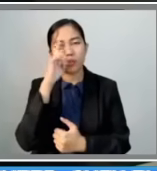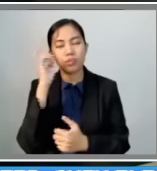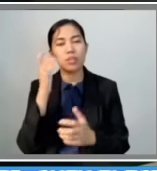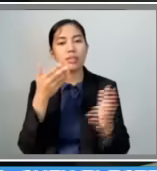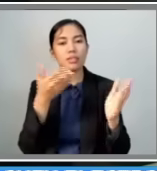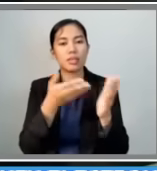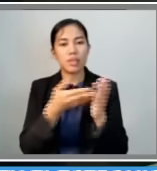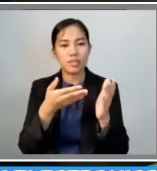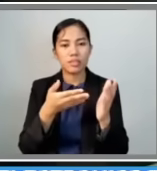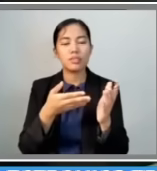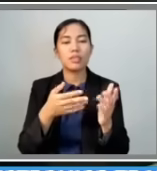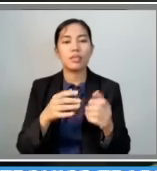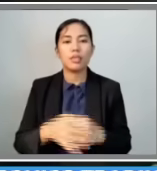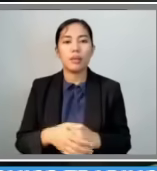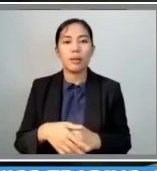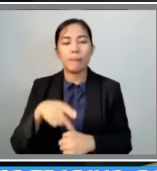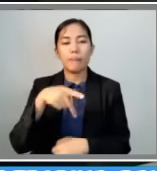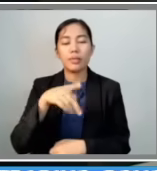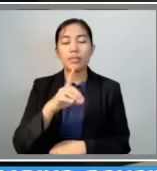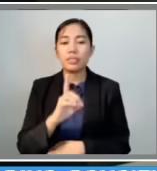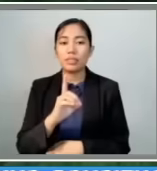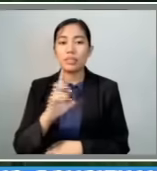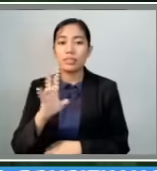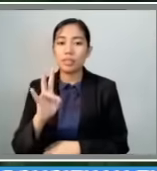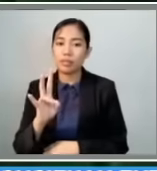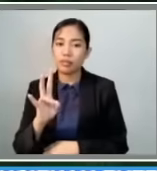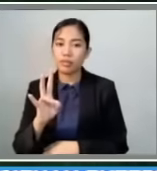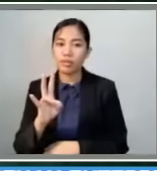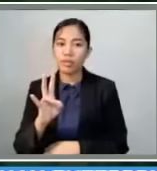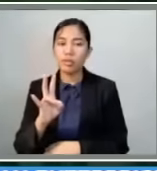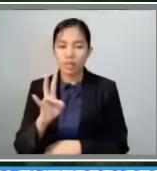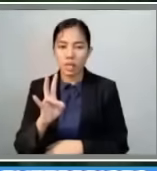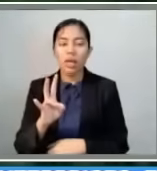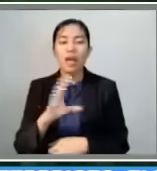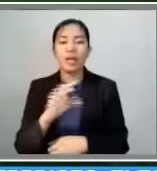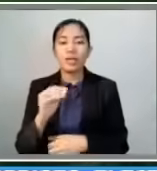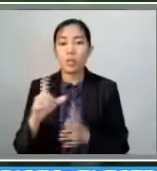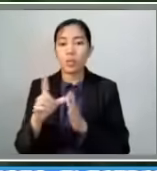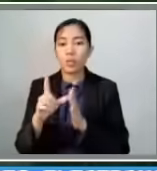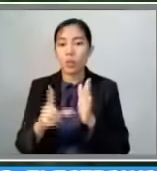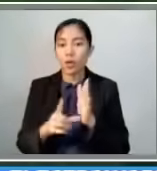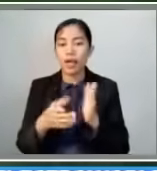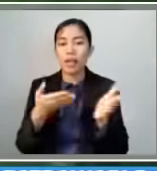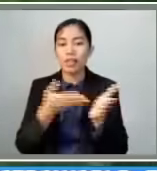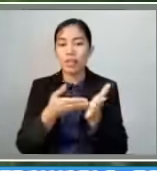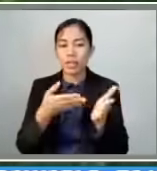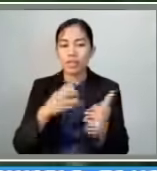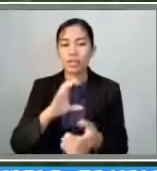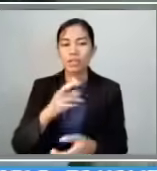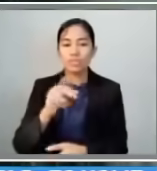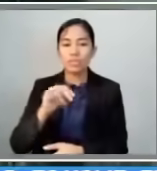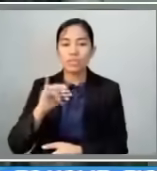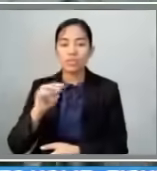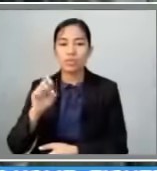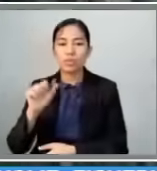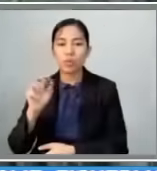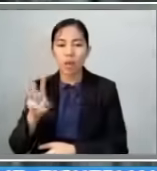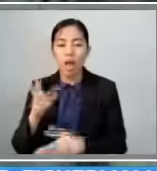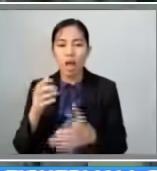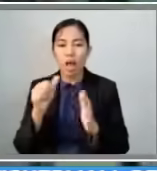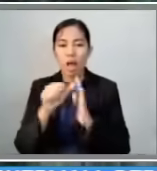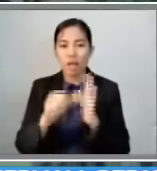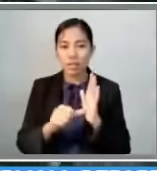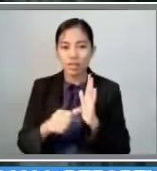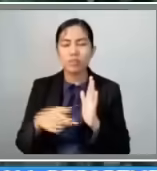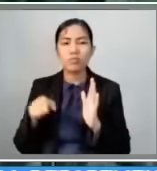PD705 and the Anti-Chainsaw Act. Ayon sa NBI, nagpapatugtog raw ng malalakas na music ang mga